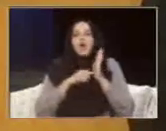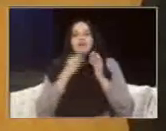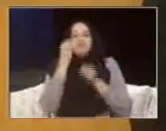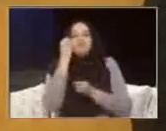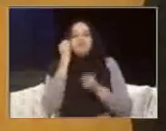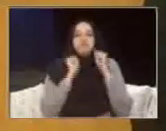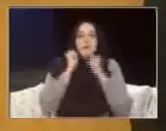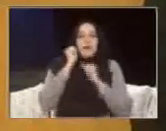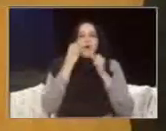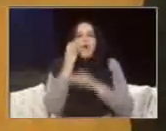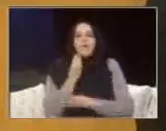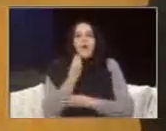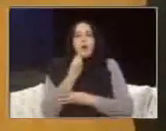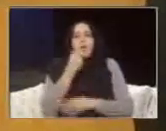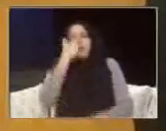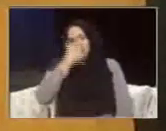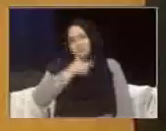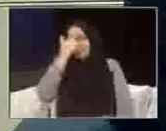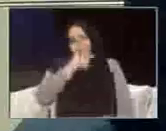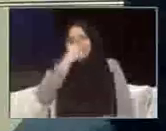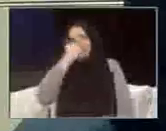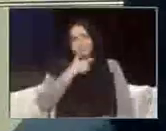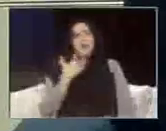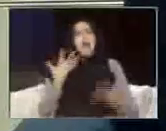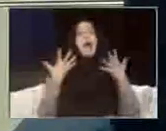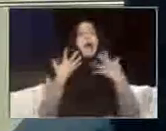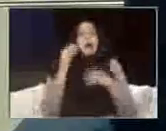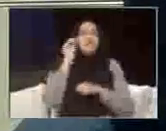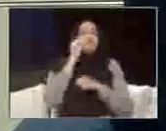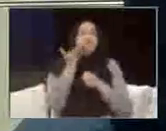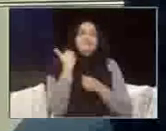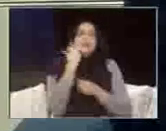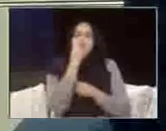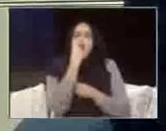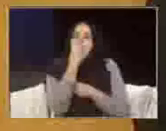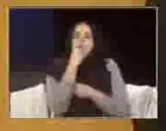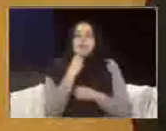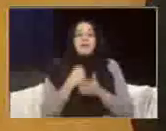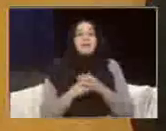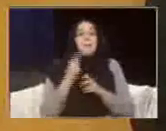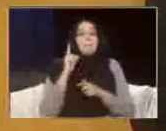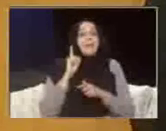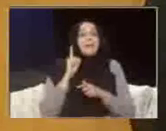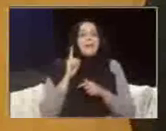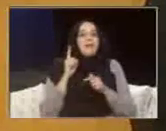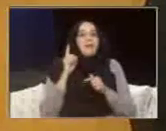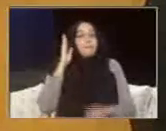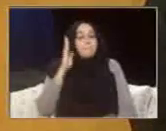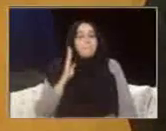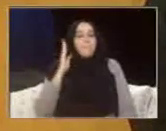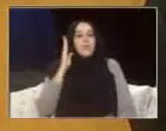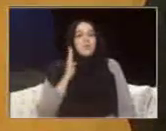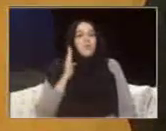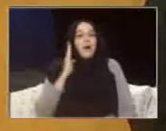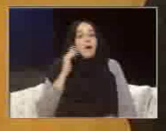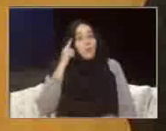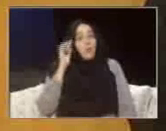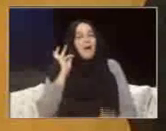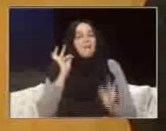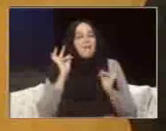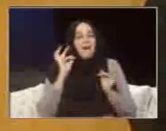واشتكى، فإذا جاع يبكي أو يطالب بذلك. ولكن الحاجة إلى